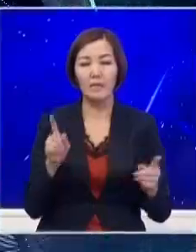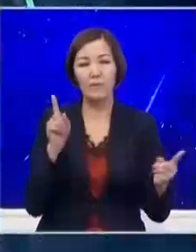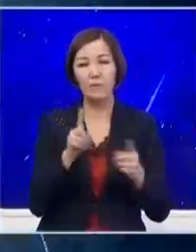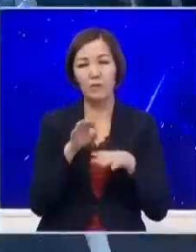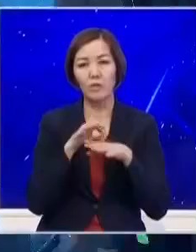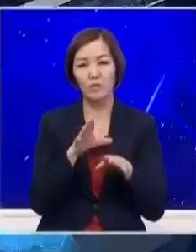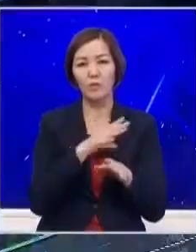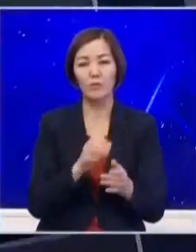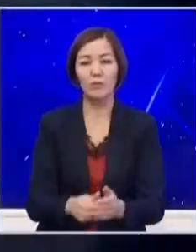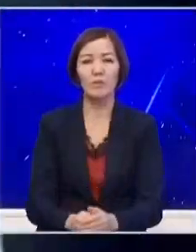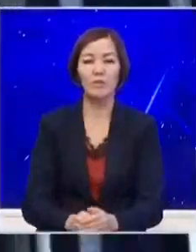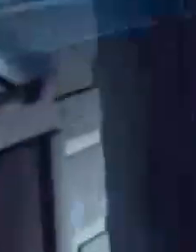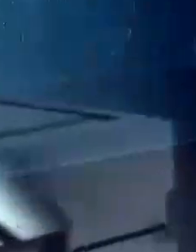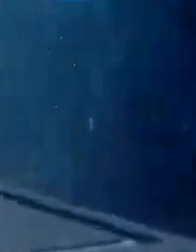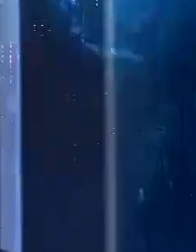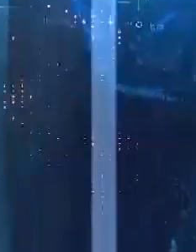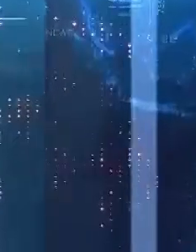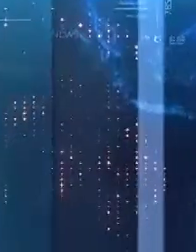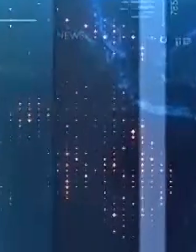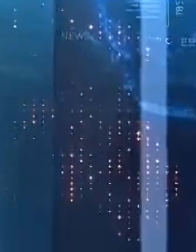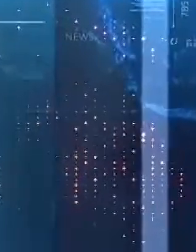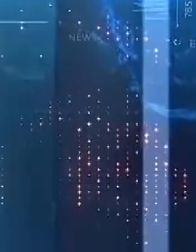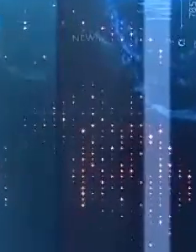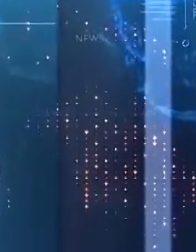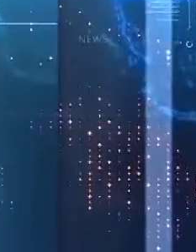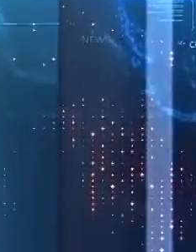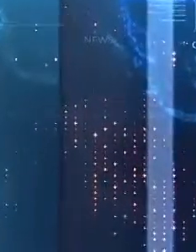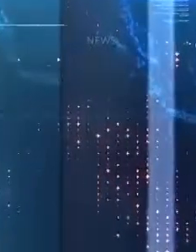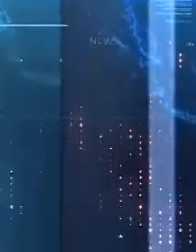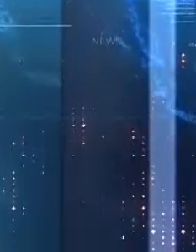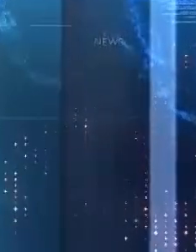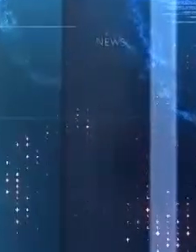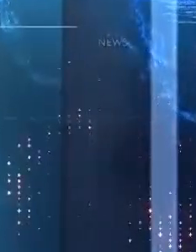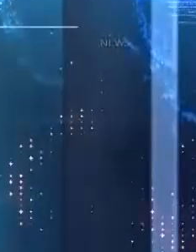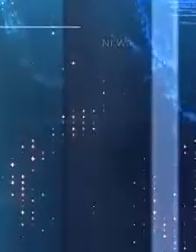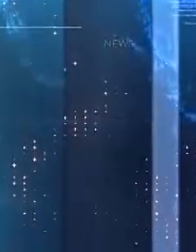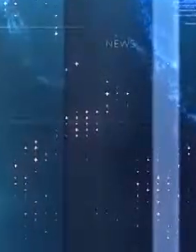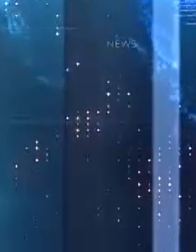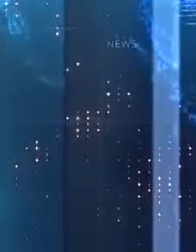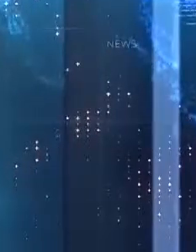Амина Құдайберген, Абылай Құттықбай, Жетісу арнасы, Еңбекші Қазақ ауданынан.